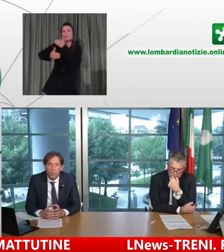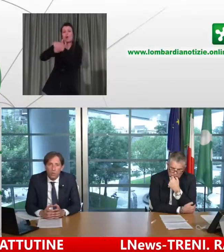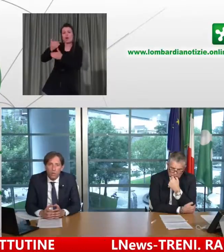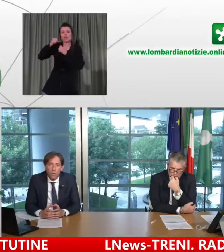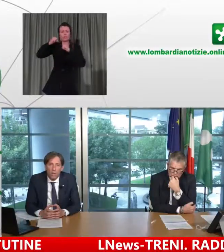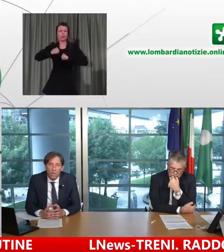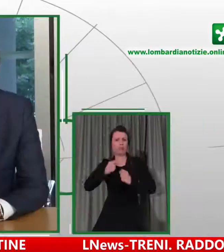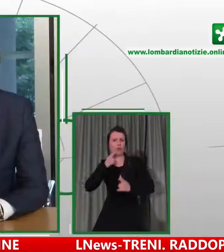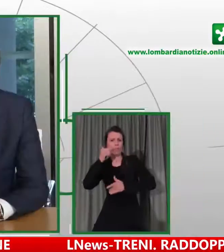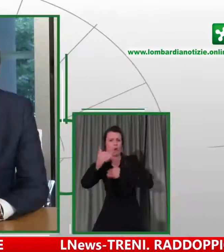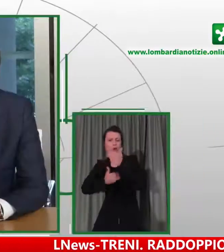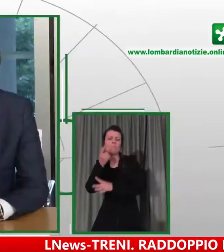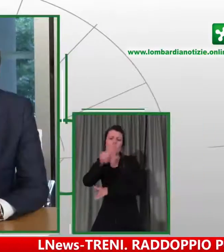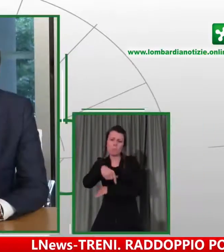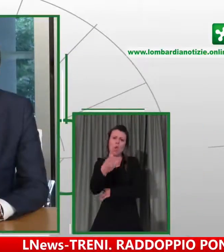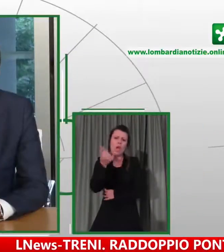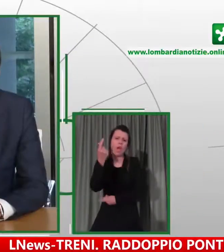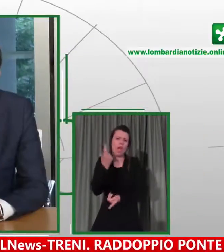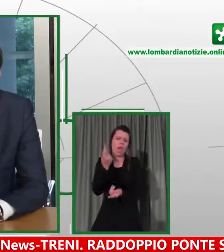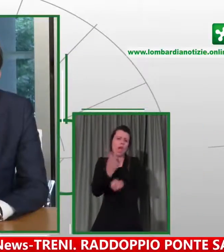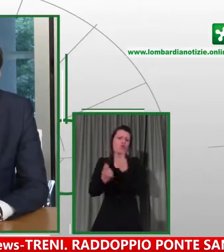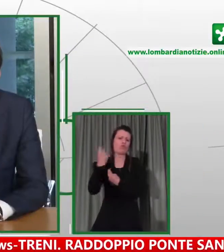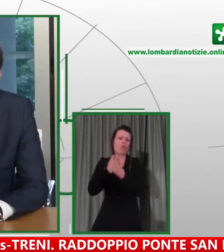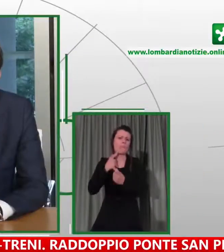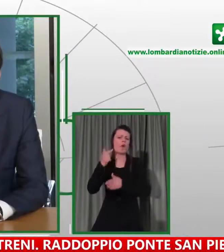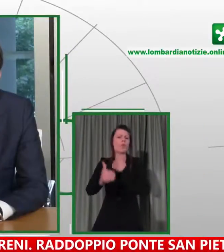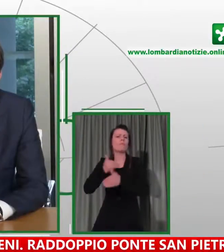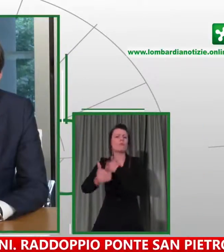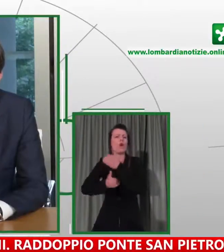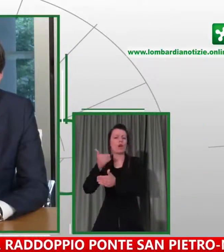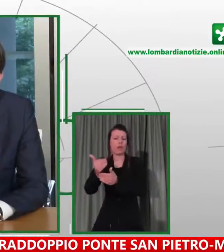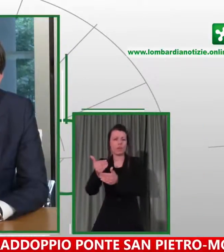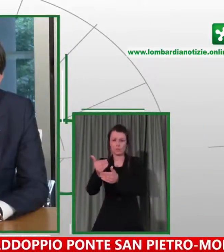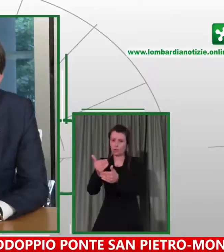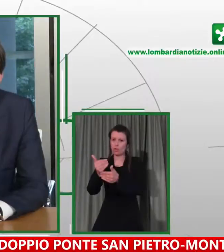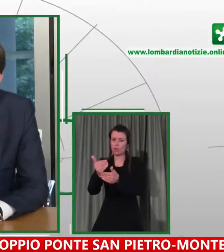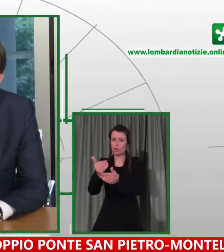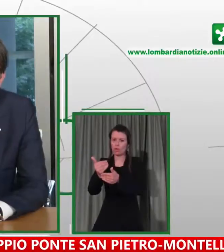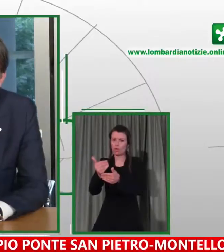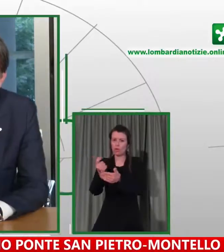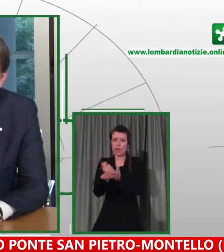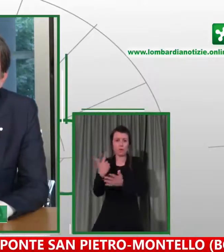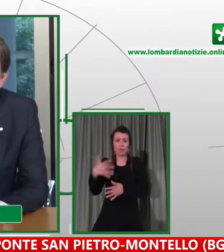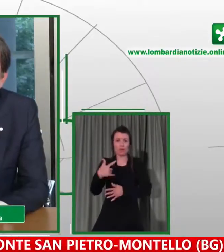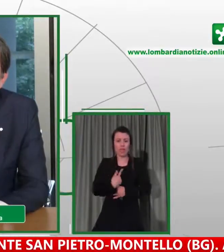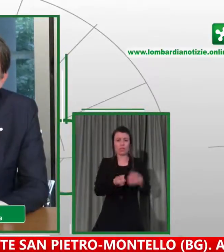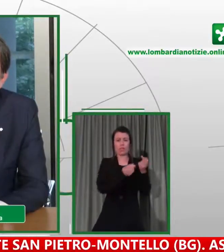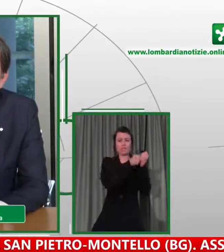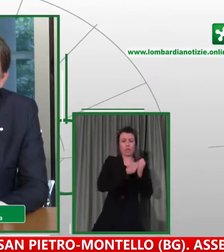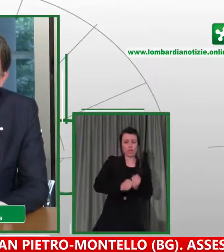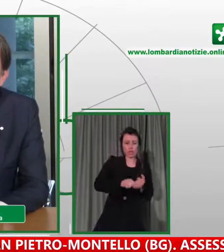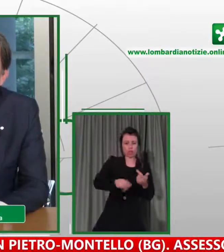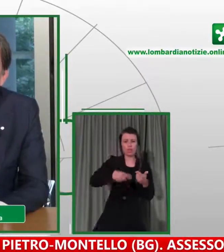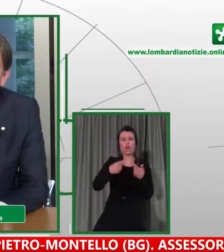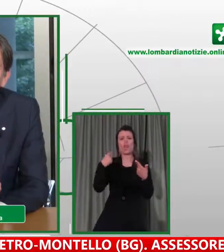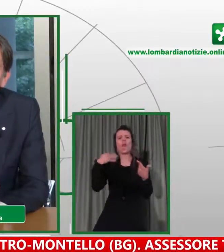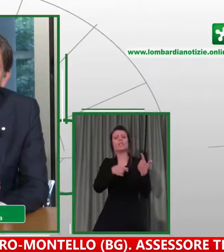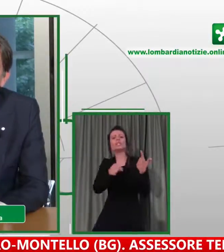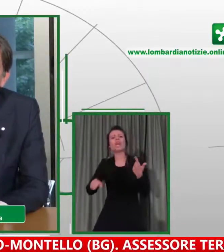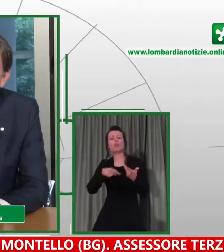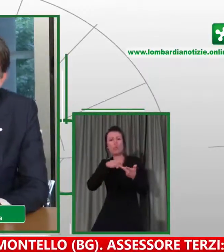anche economico, la collaborazione fra fondazioni, istituzioni, università